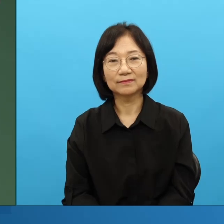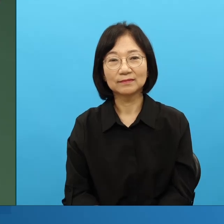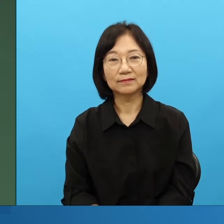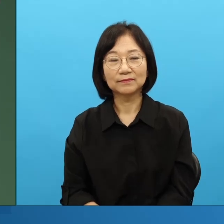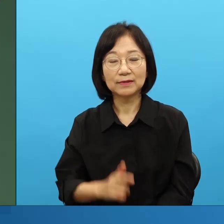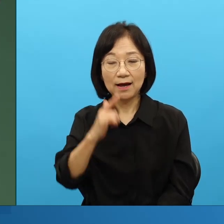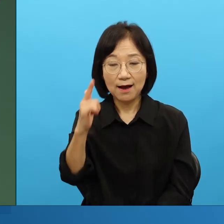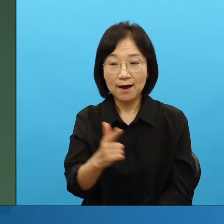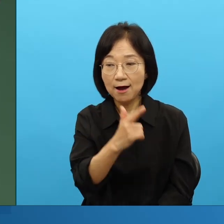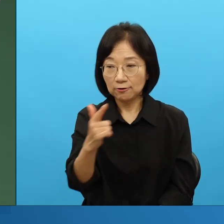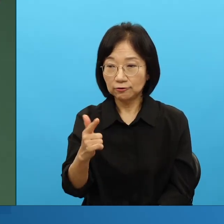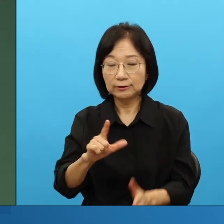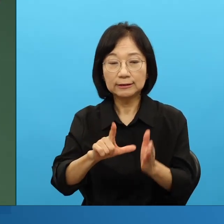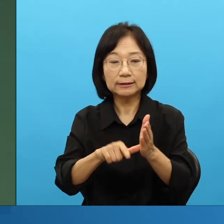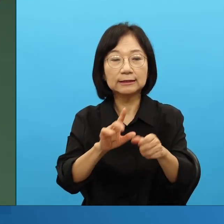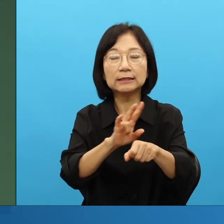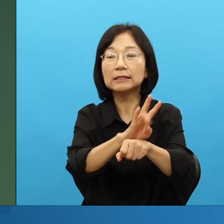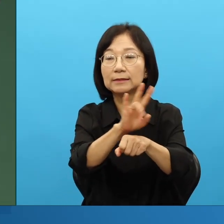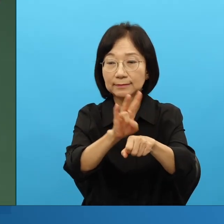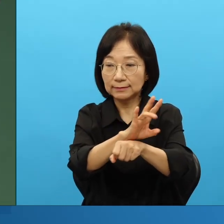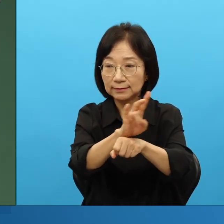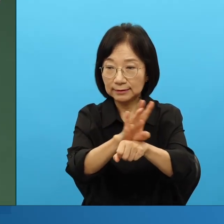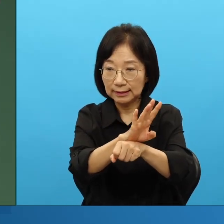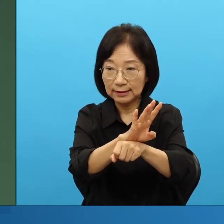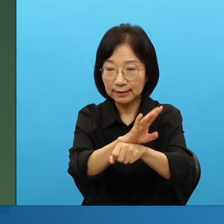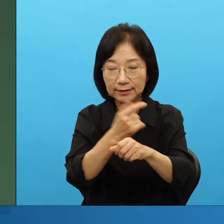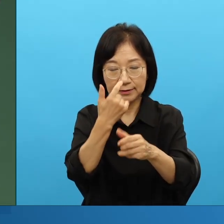나를 살리는 힘을 길러야 됩니다.